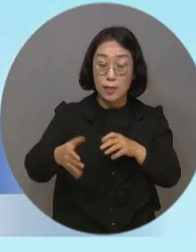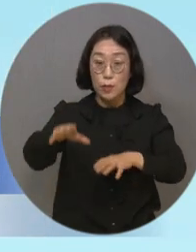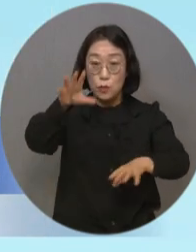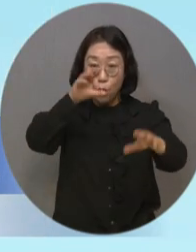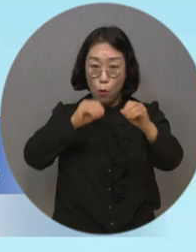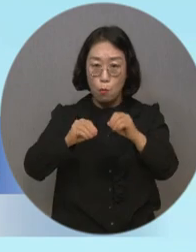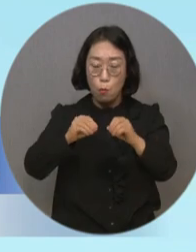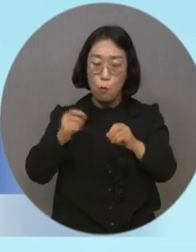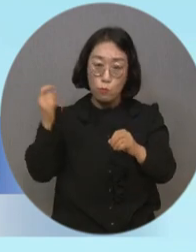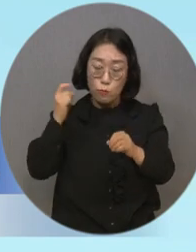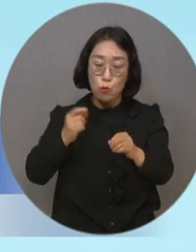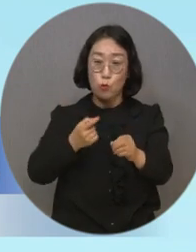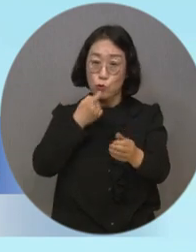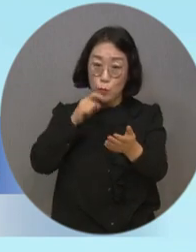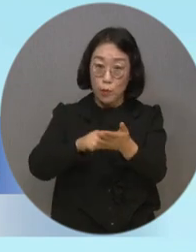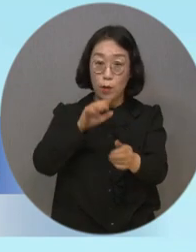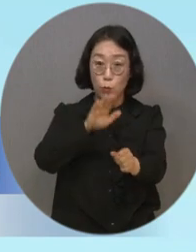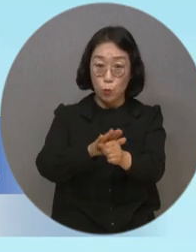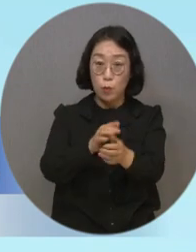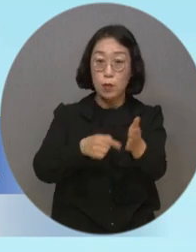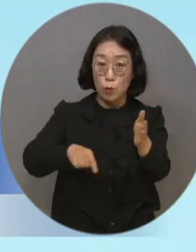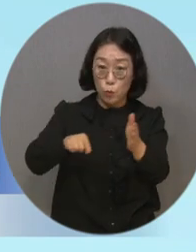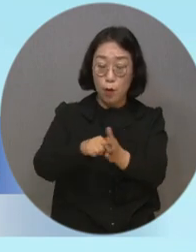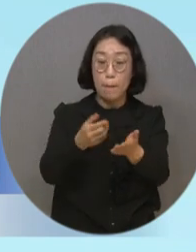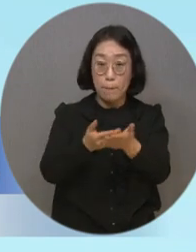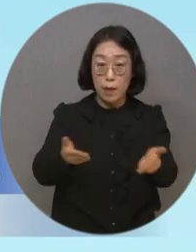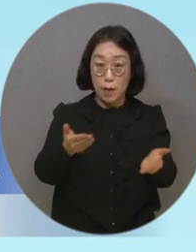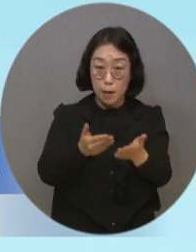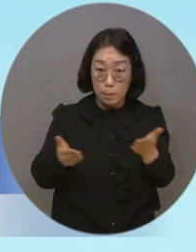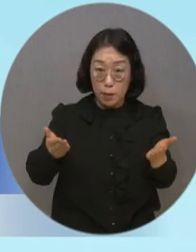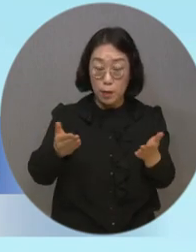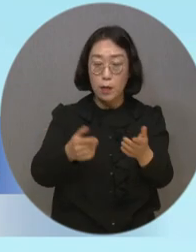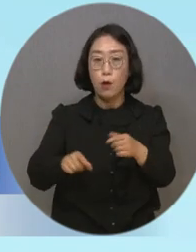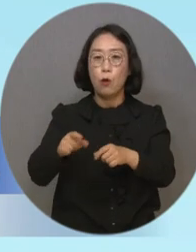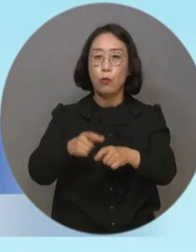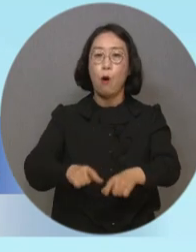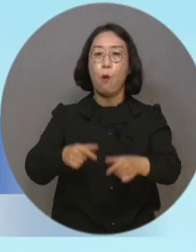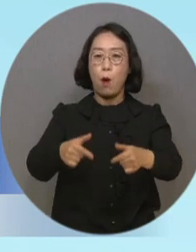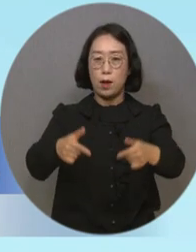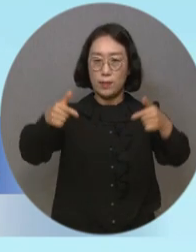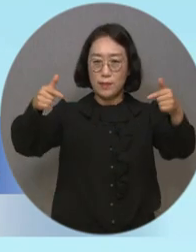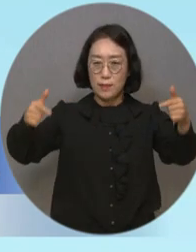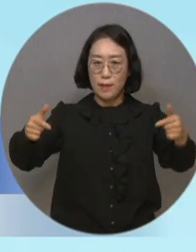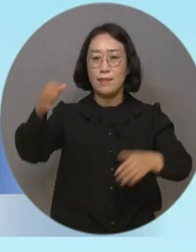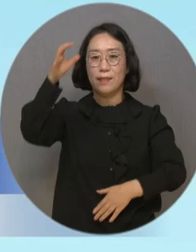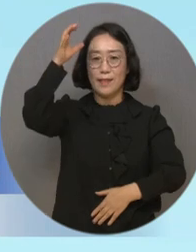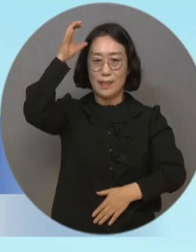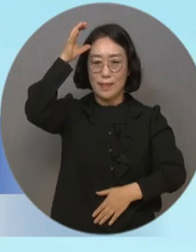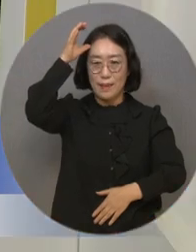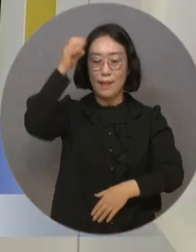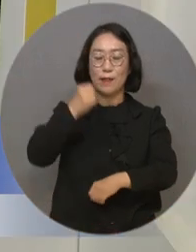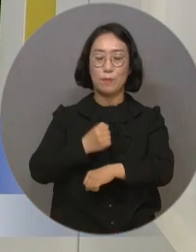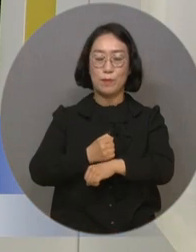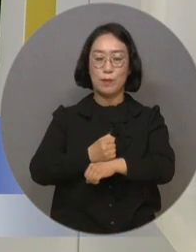위한 국립생태원의 이번 생태 콘텐츠 보급이 더욱 확산될 수 있기를 기대해봅니다